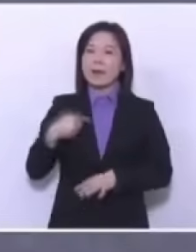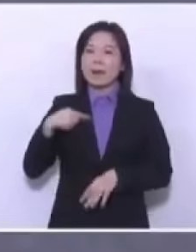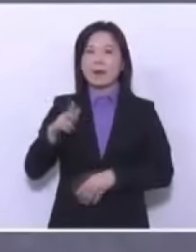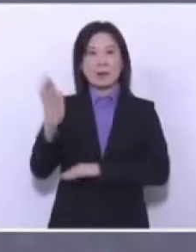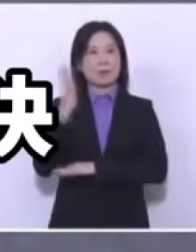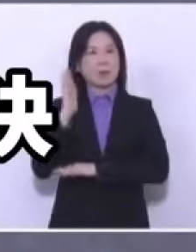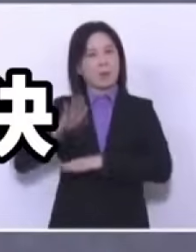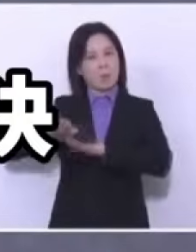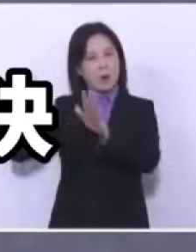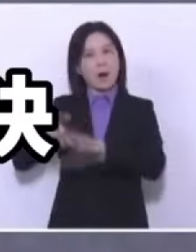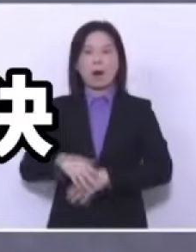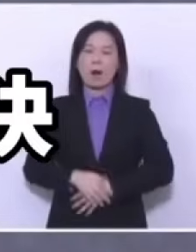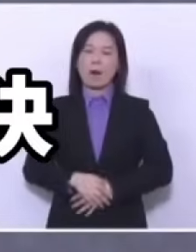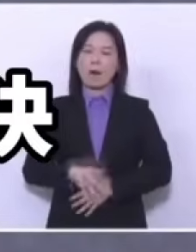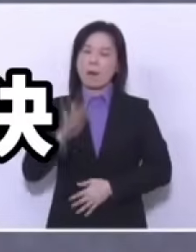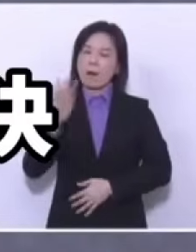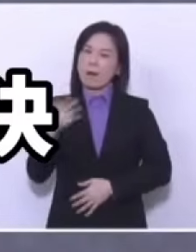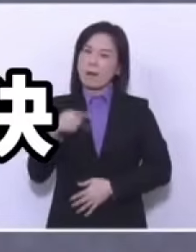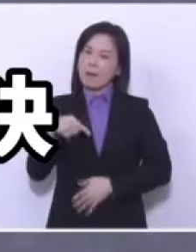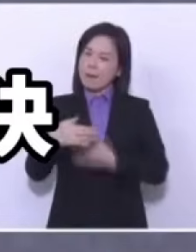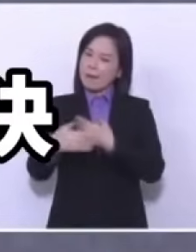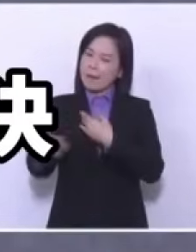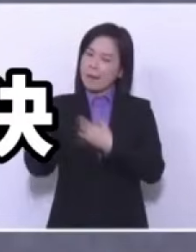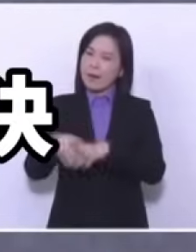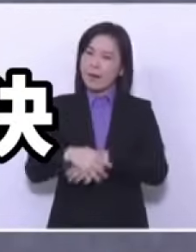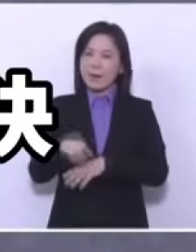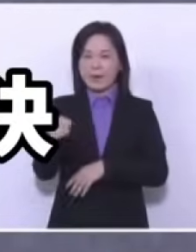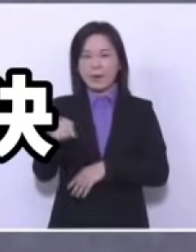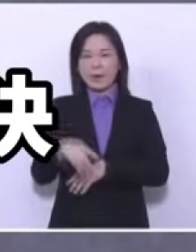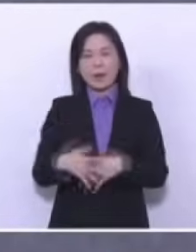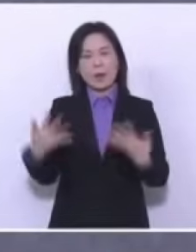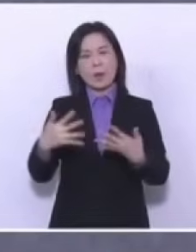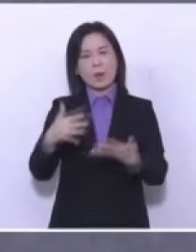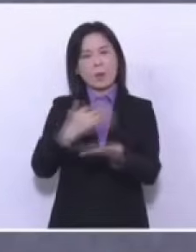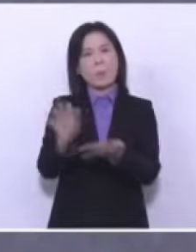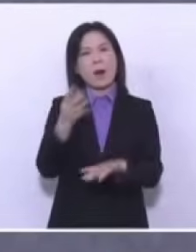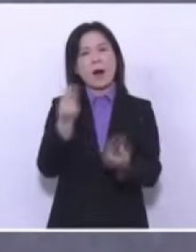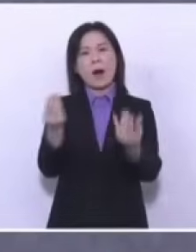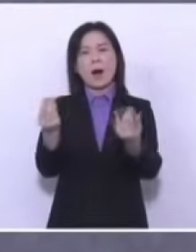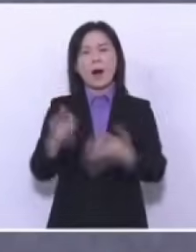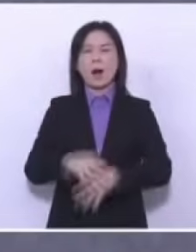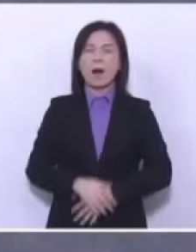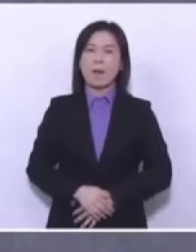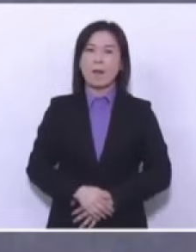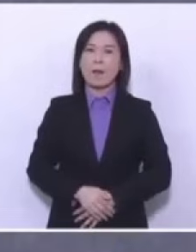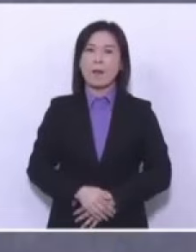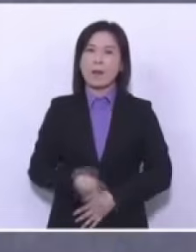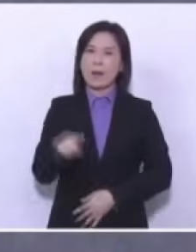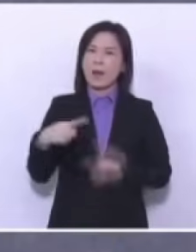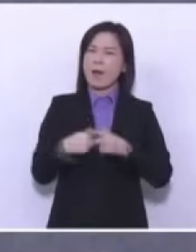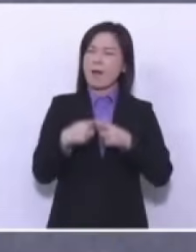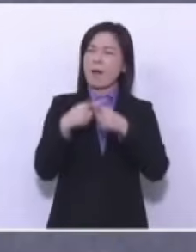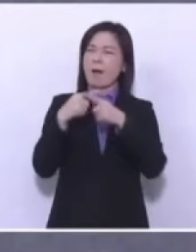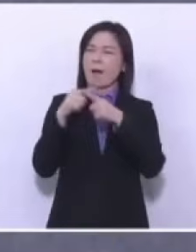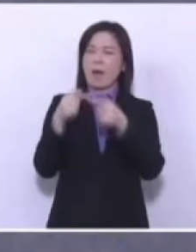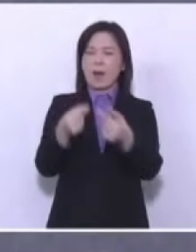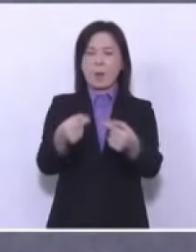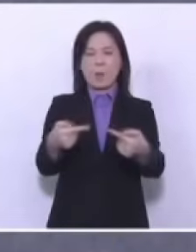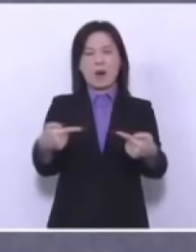府，但是我们看到的是问题没有解决，倒是争议越来越